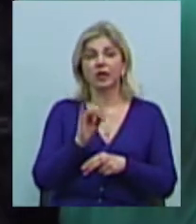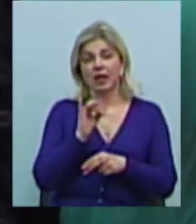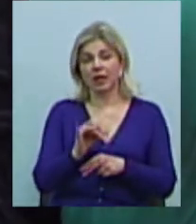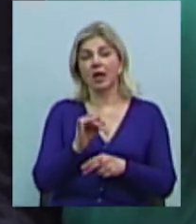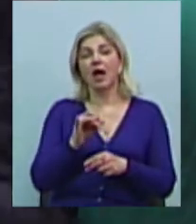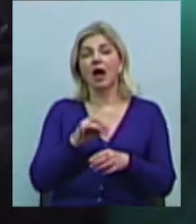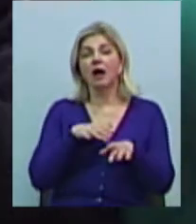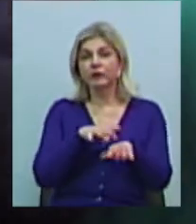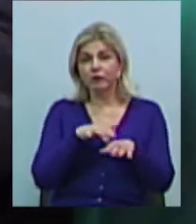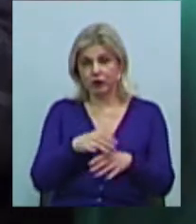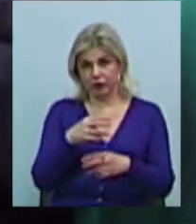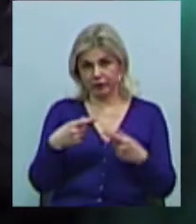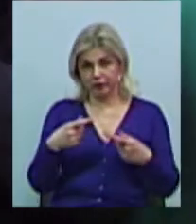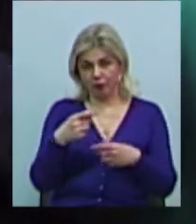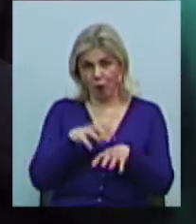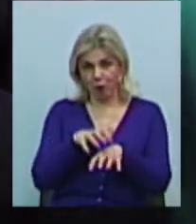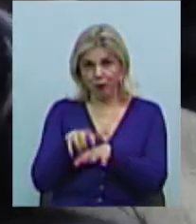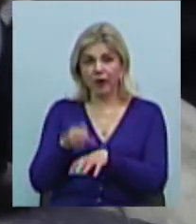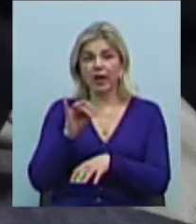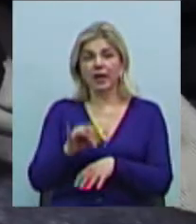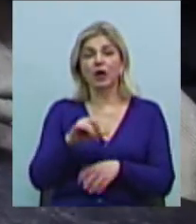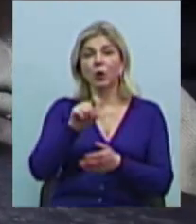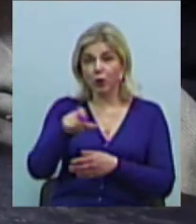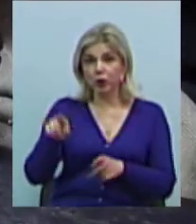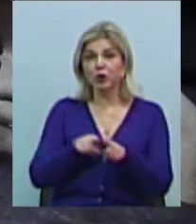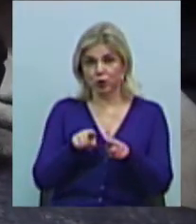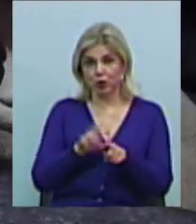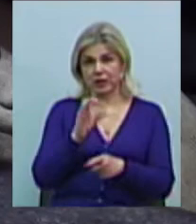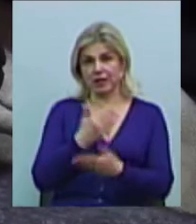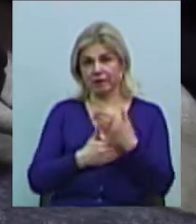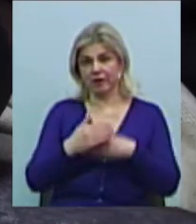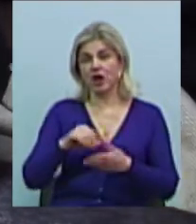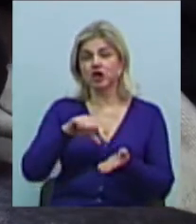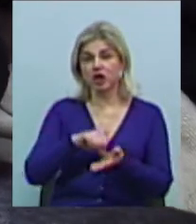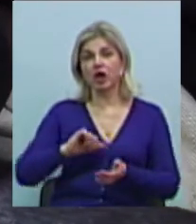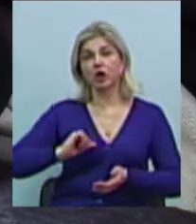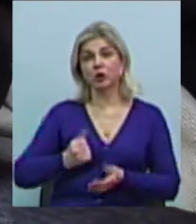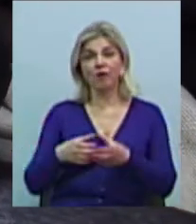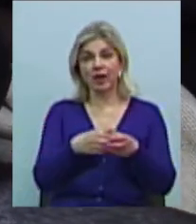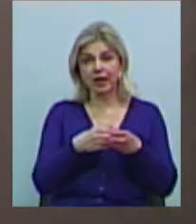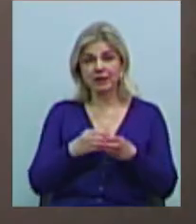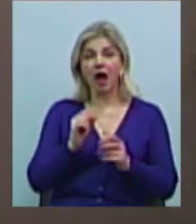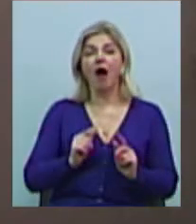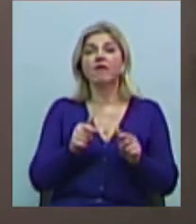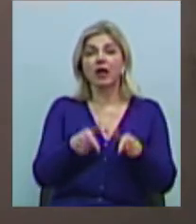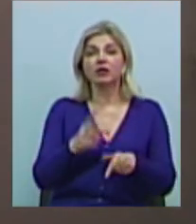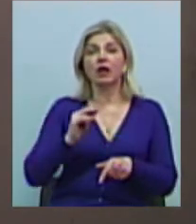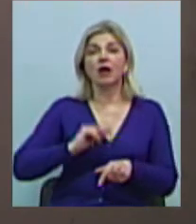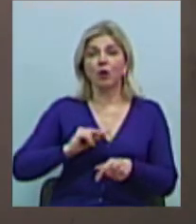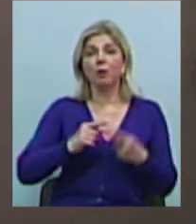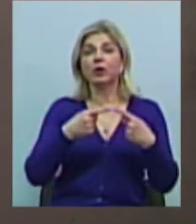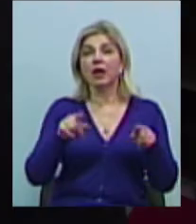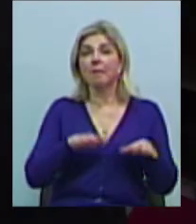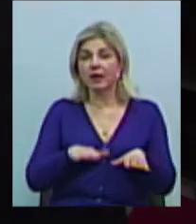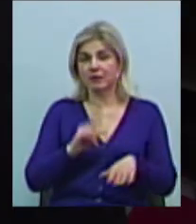І клієнти, і працівники перукарні та майстерні – люди з інвалідністю, члени товариства. А от влаштуватися на роботу в іншому місці –